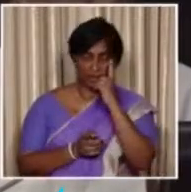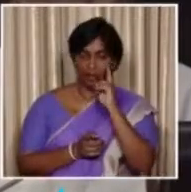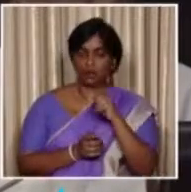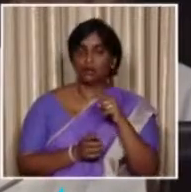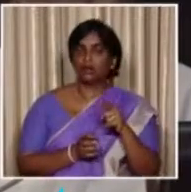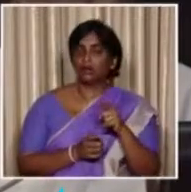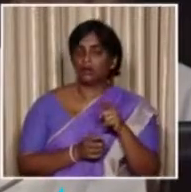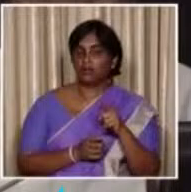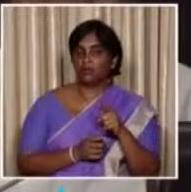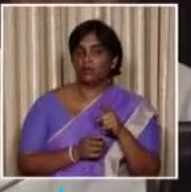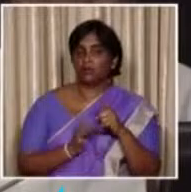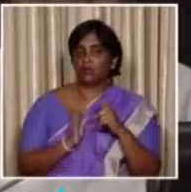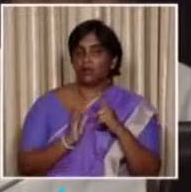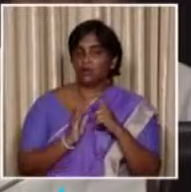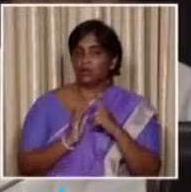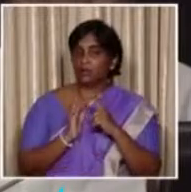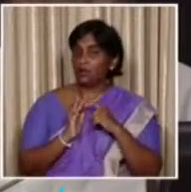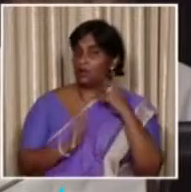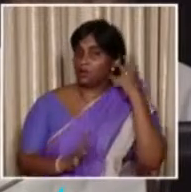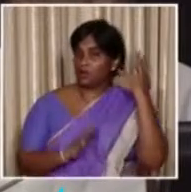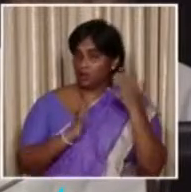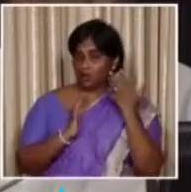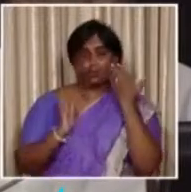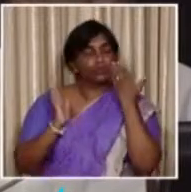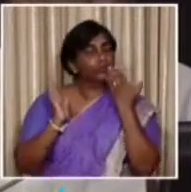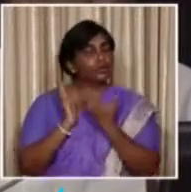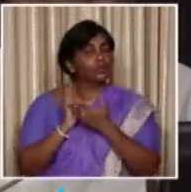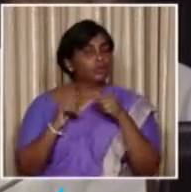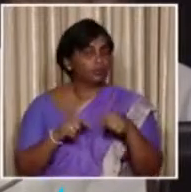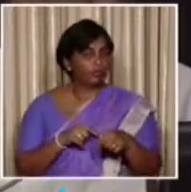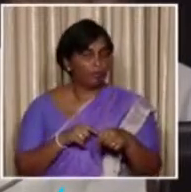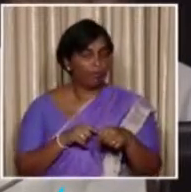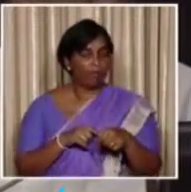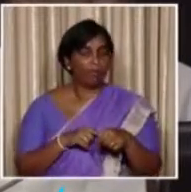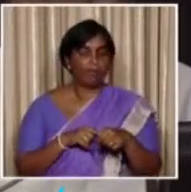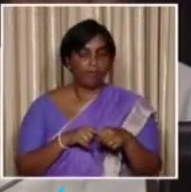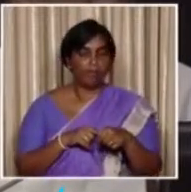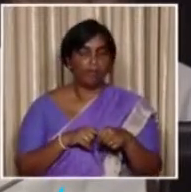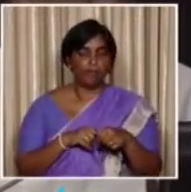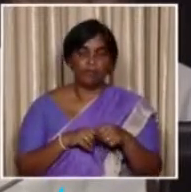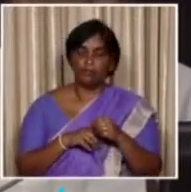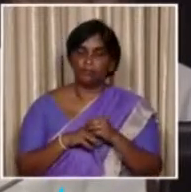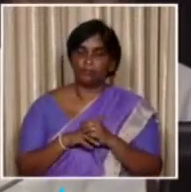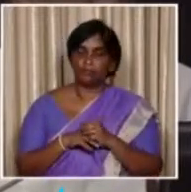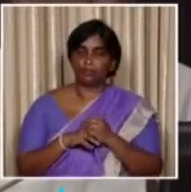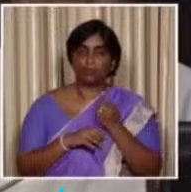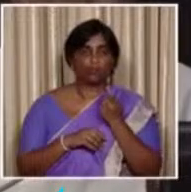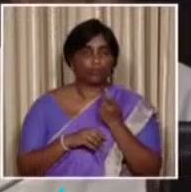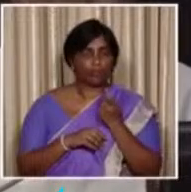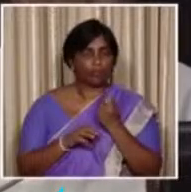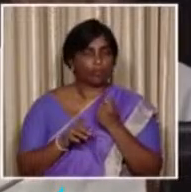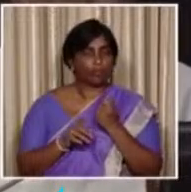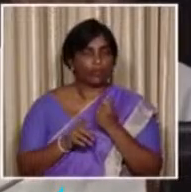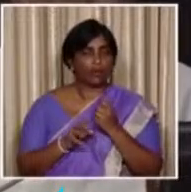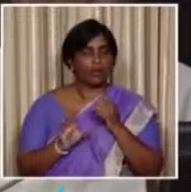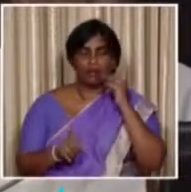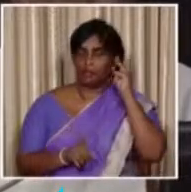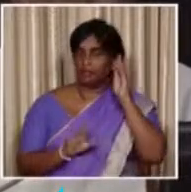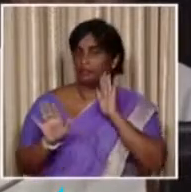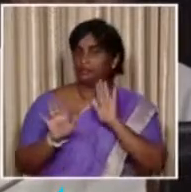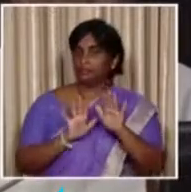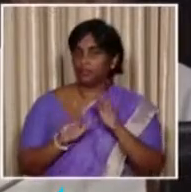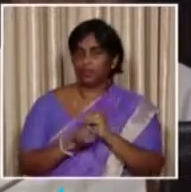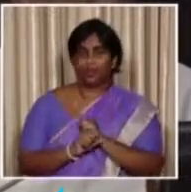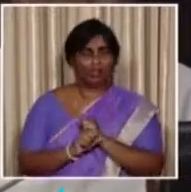මේ ජාත්‍යන්තරය සලකන්නේ අද සලකන්නේ ආර්ථික